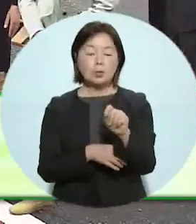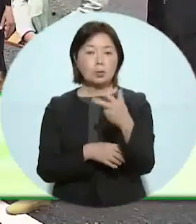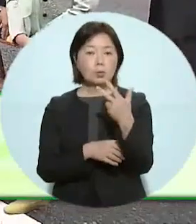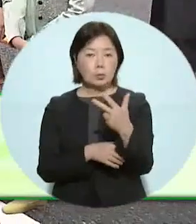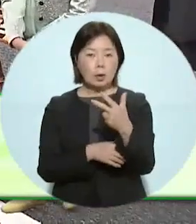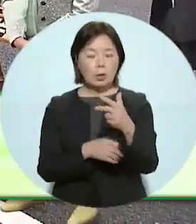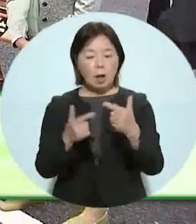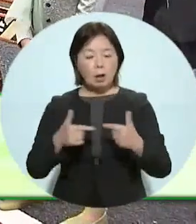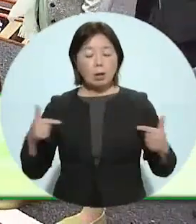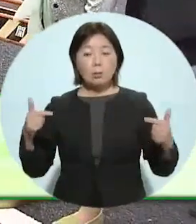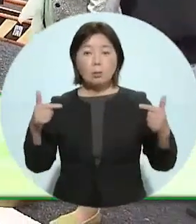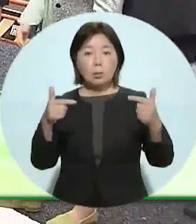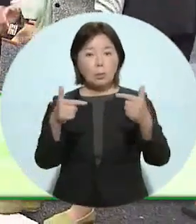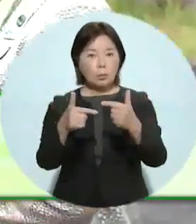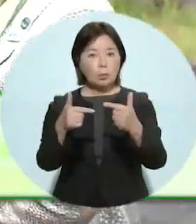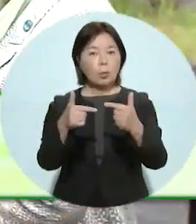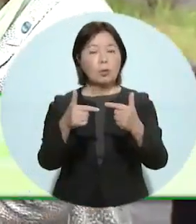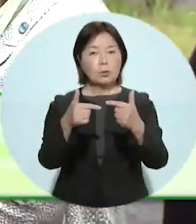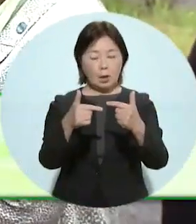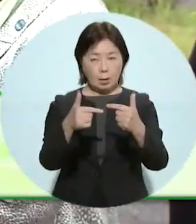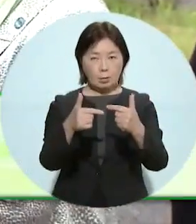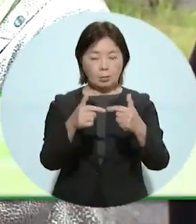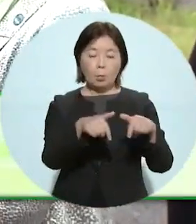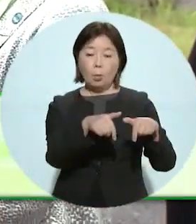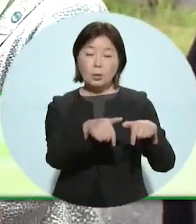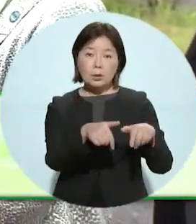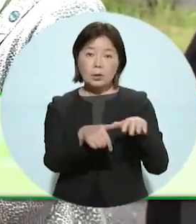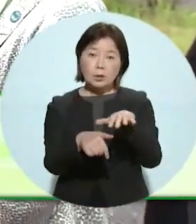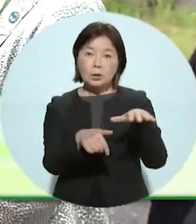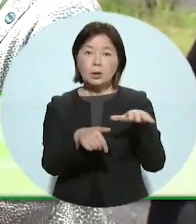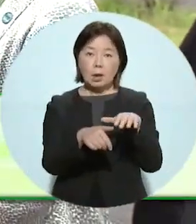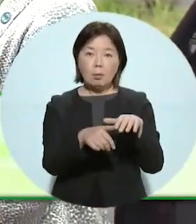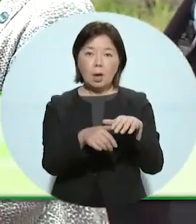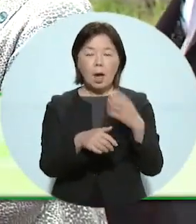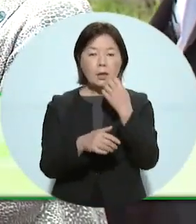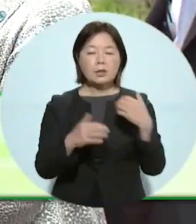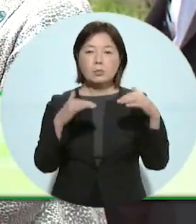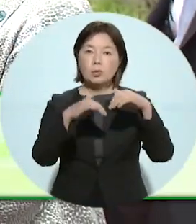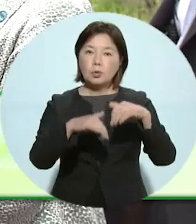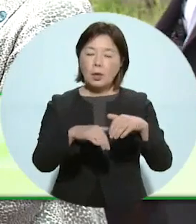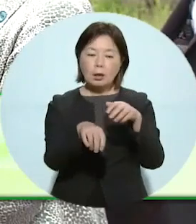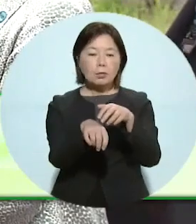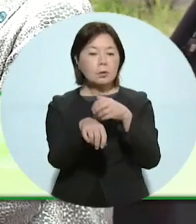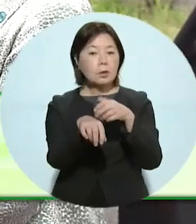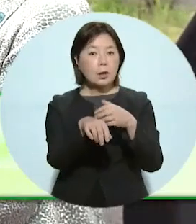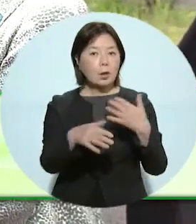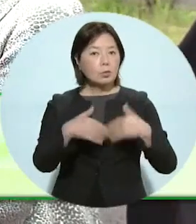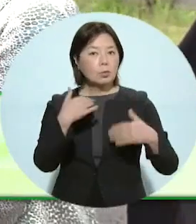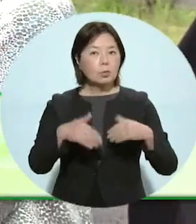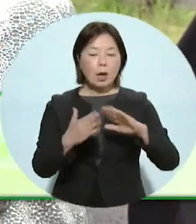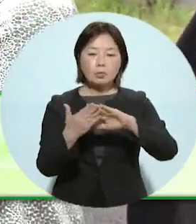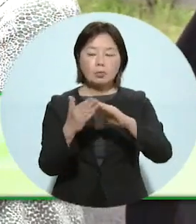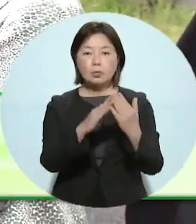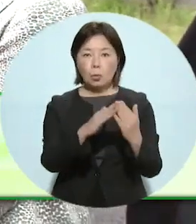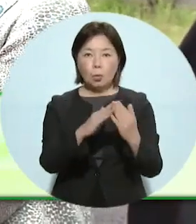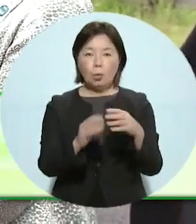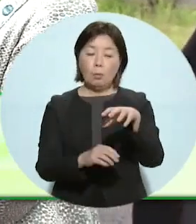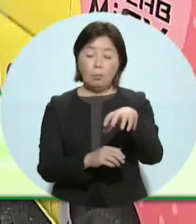環状6号線旧山手通りの西側、渋谷区猿楽町29-6です。